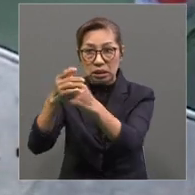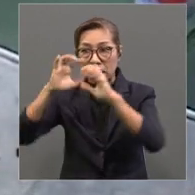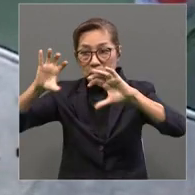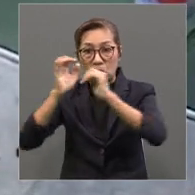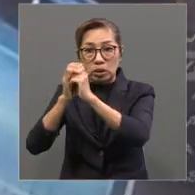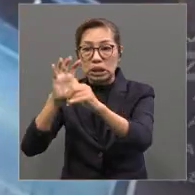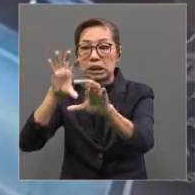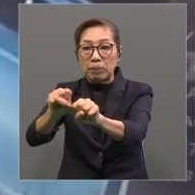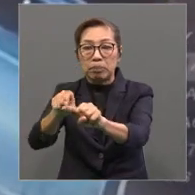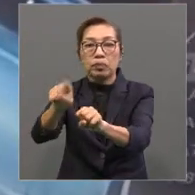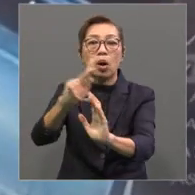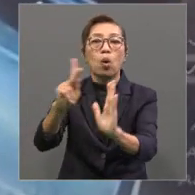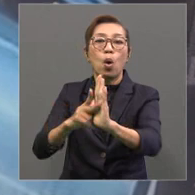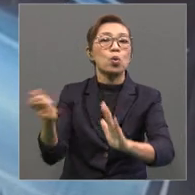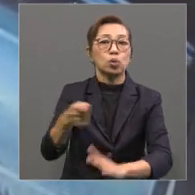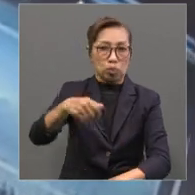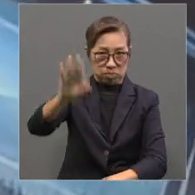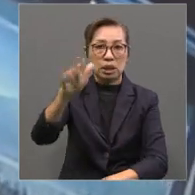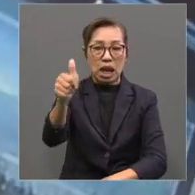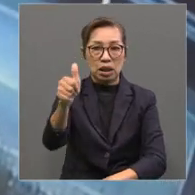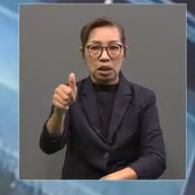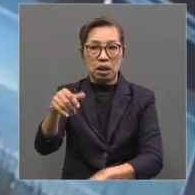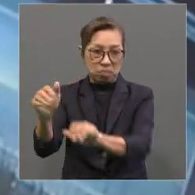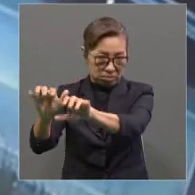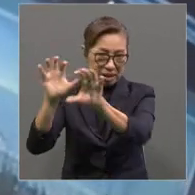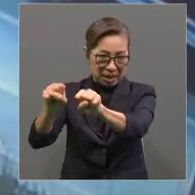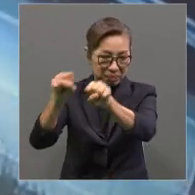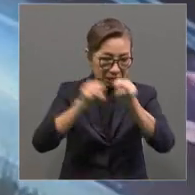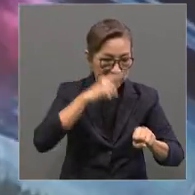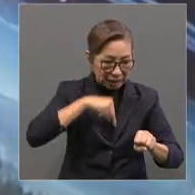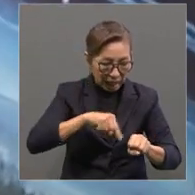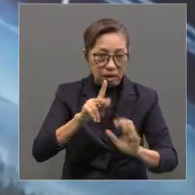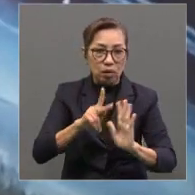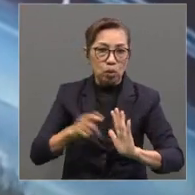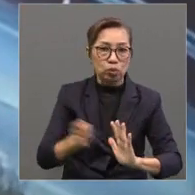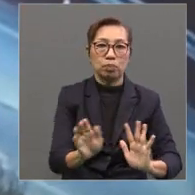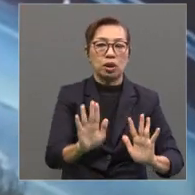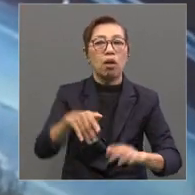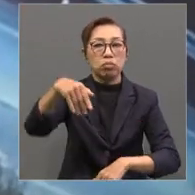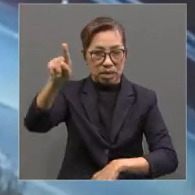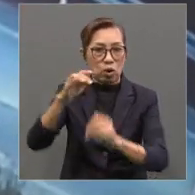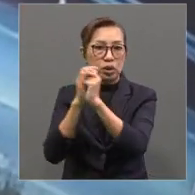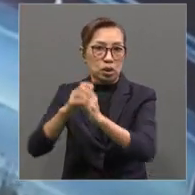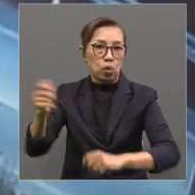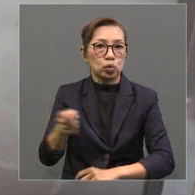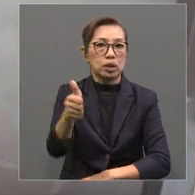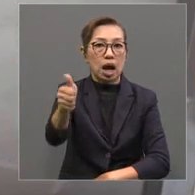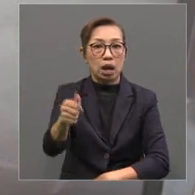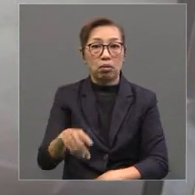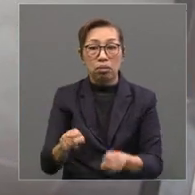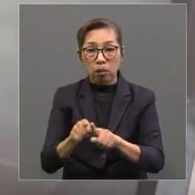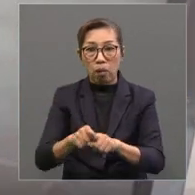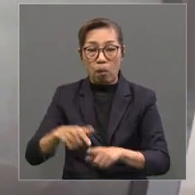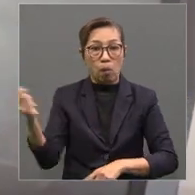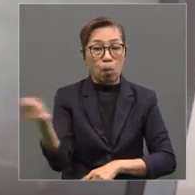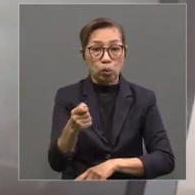การจีนจึงสามารถดำเนินคดีได้ทันทีโดยไม่ต้องส่งตัวมาดำเนินคดีในประเทศต้นทางซึ่งกฎหมายในประเทศจีนก็มีอัตราโทษสูง